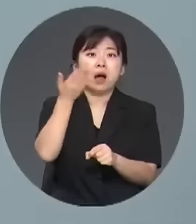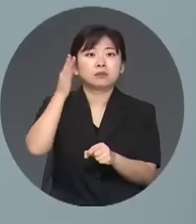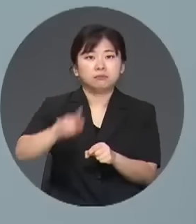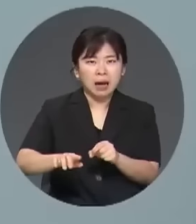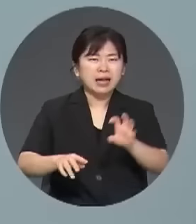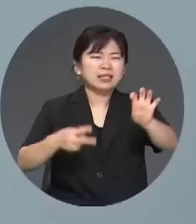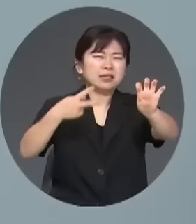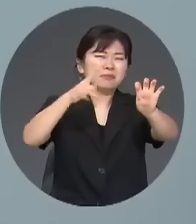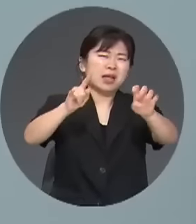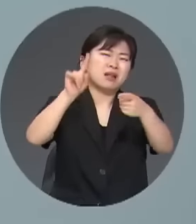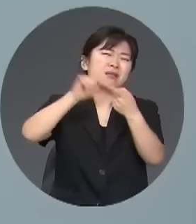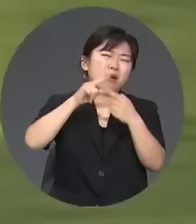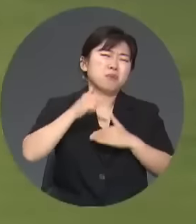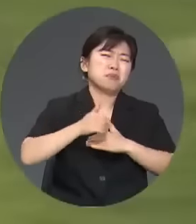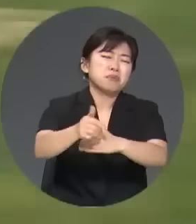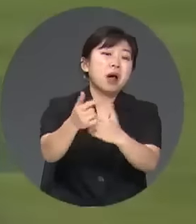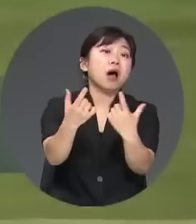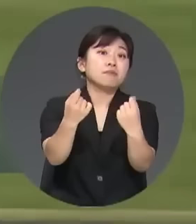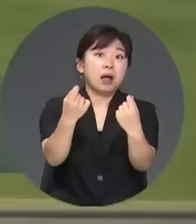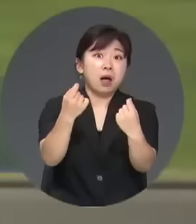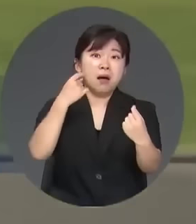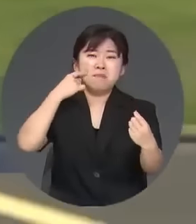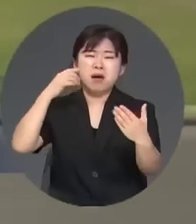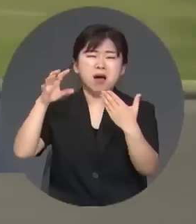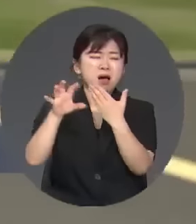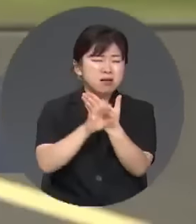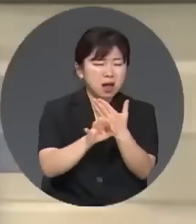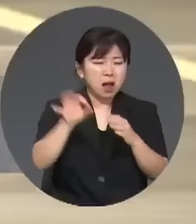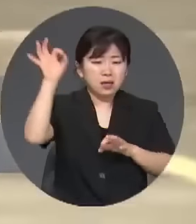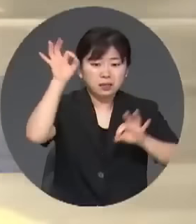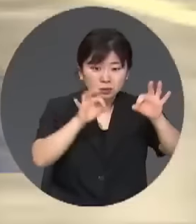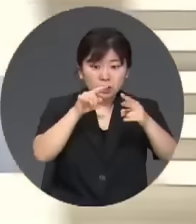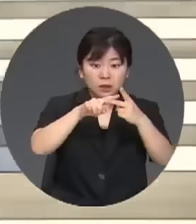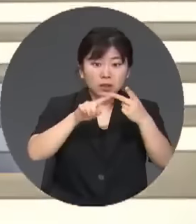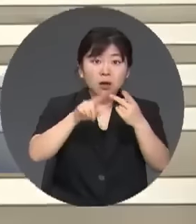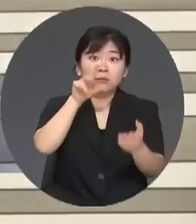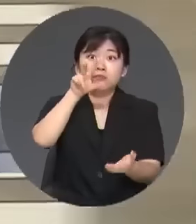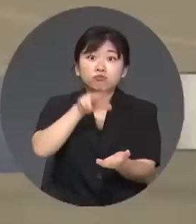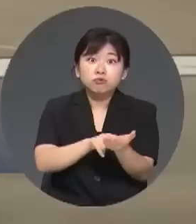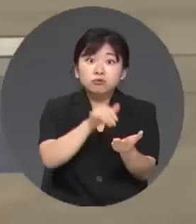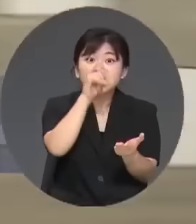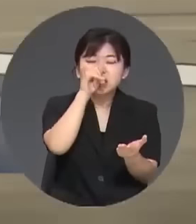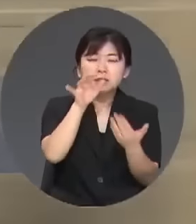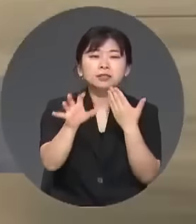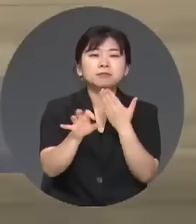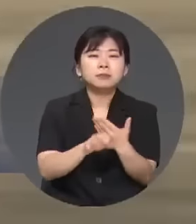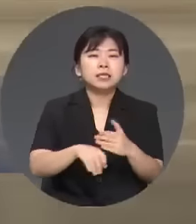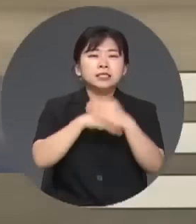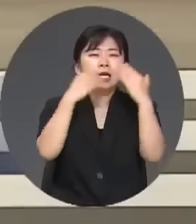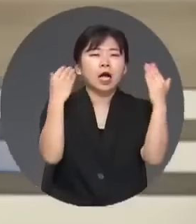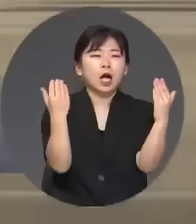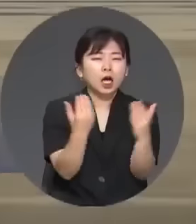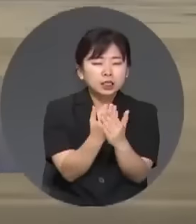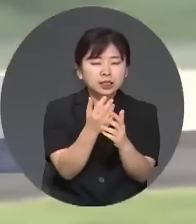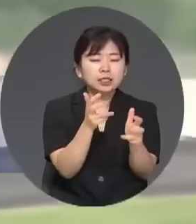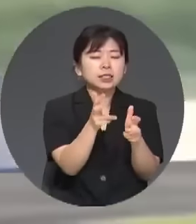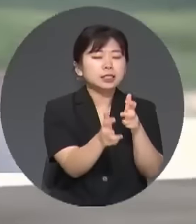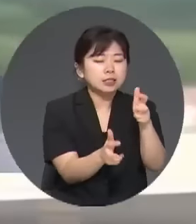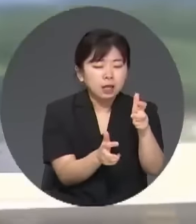바뀔 가능성은 낮습니다. 만약에 문제가 생기거나 추가 시험이 필요로 할 때는 전체적인